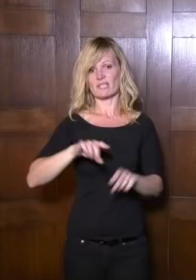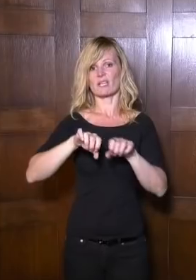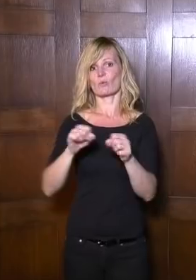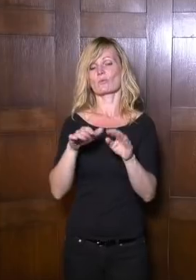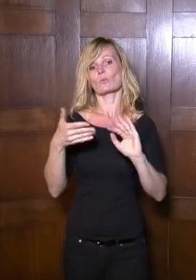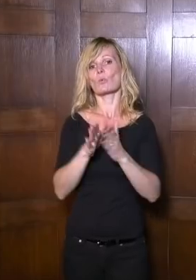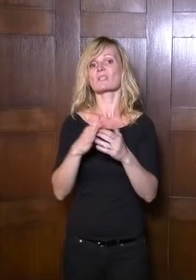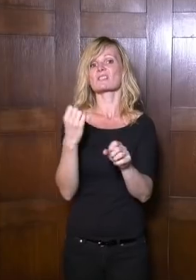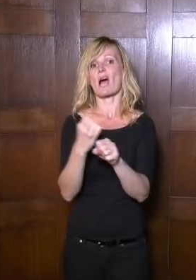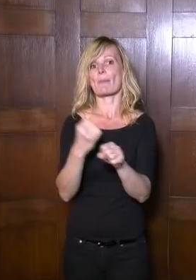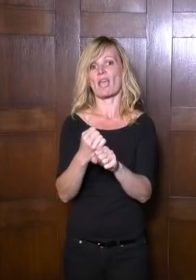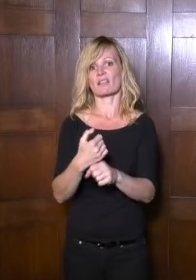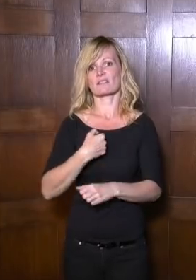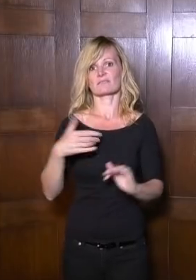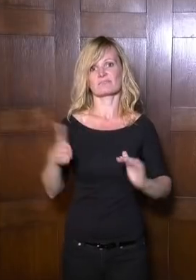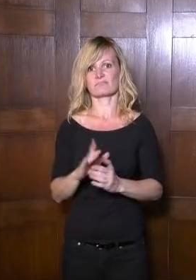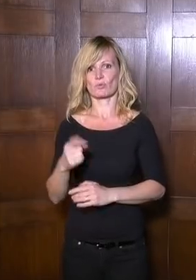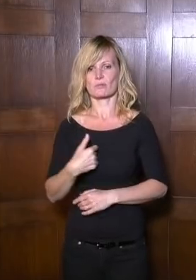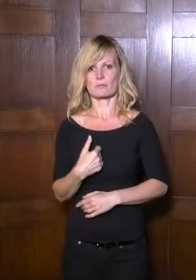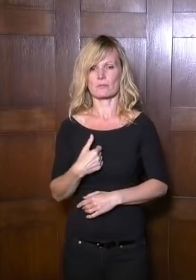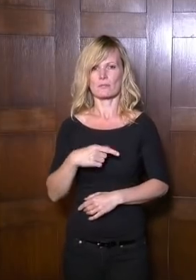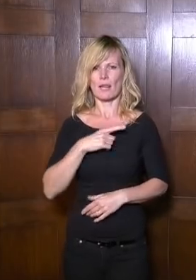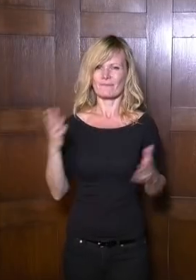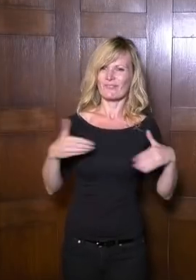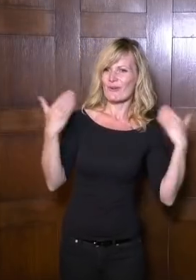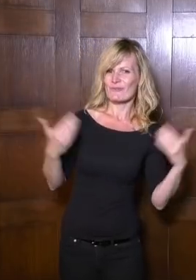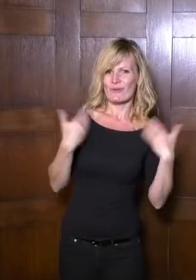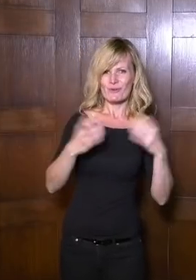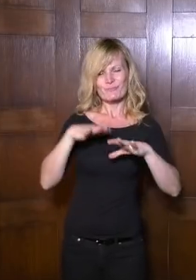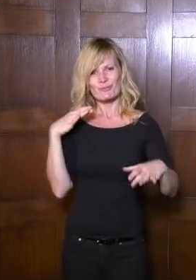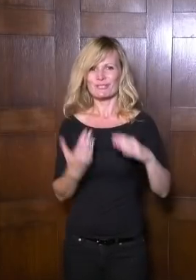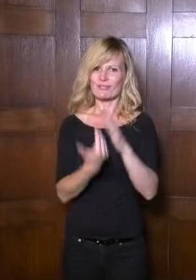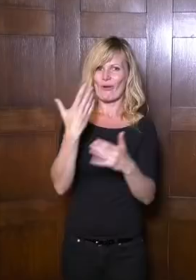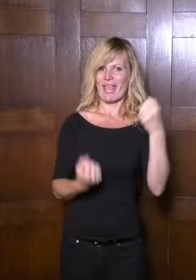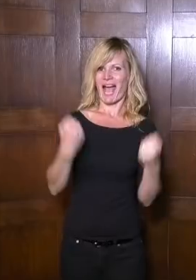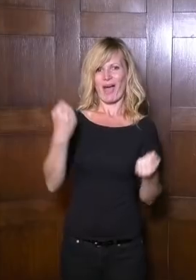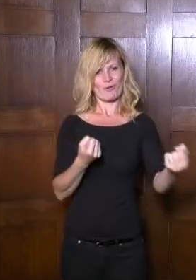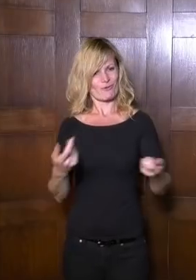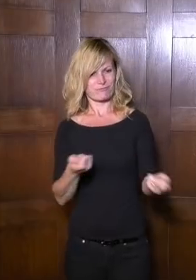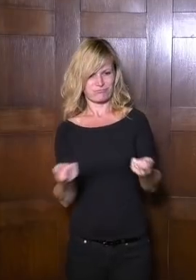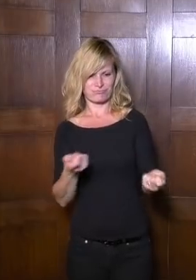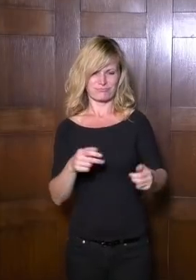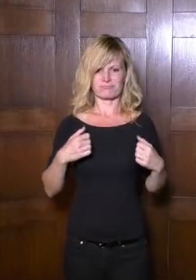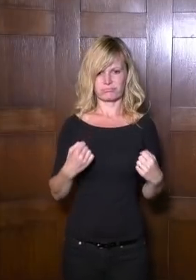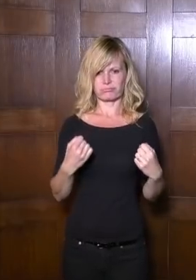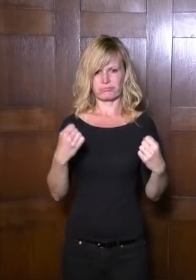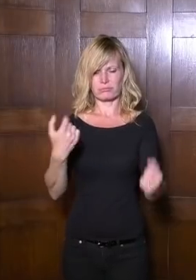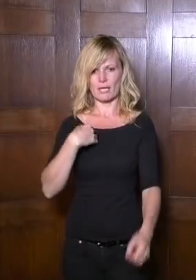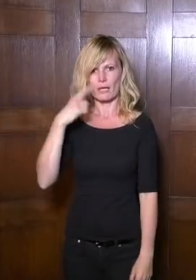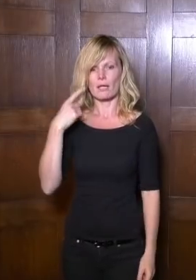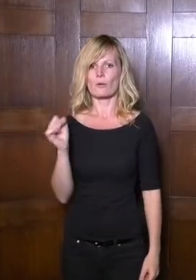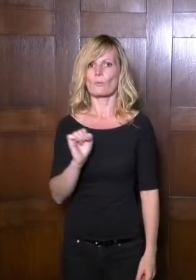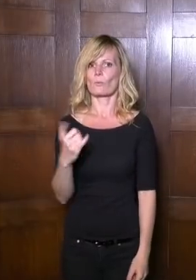da habe ich eigentlich voller Verblendung, voller Freude dieses neues Autos gedacht, jetzt wird es ernst. Weil